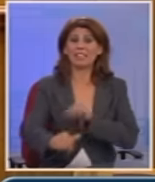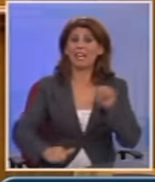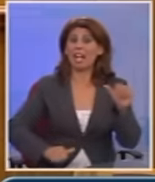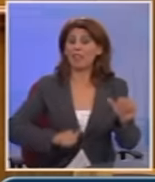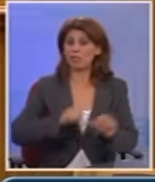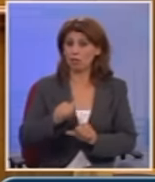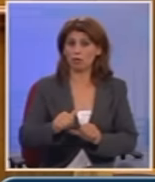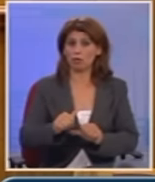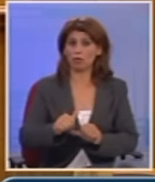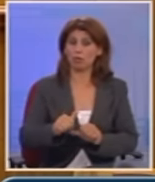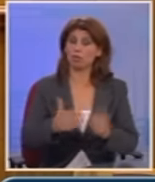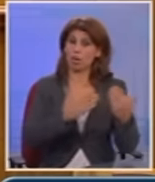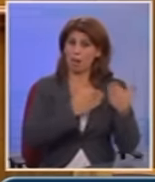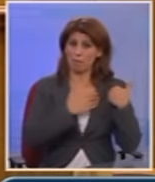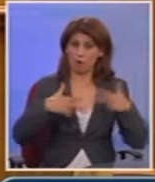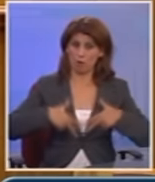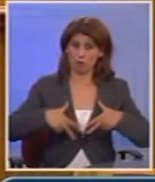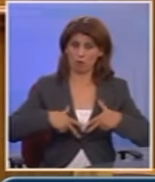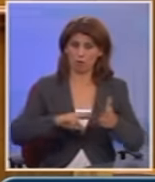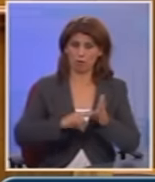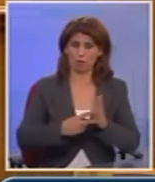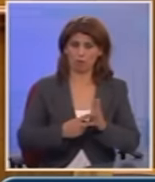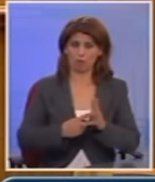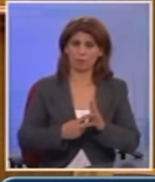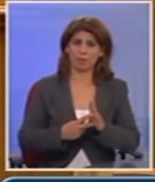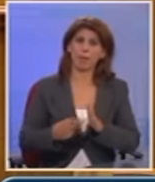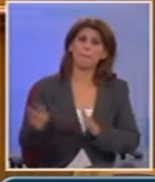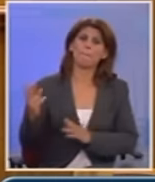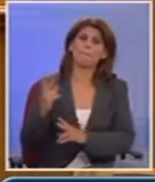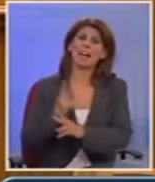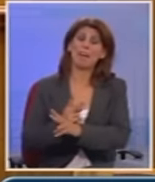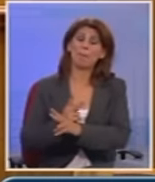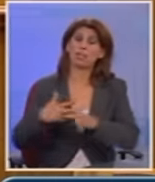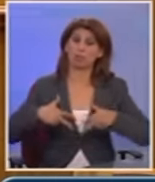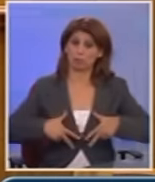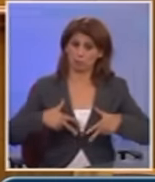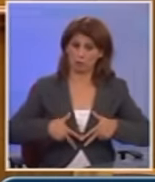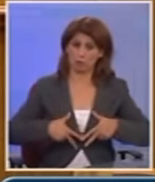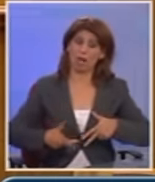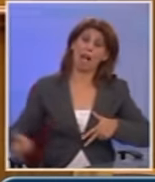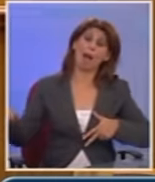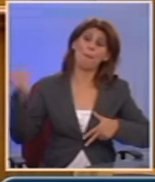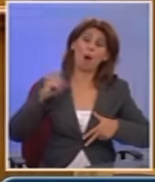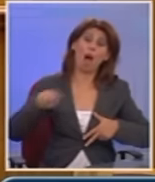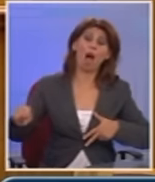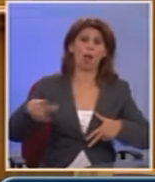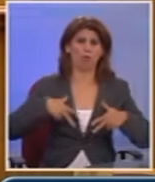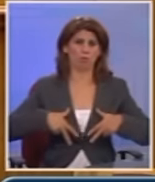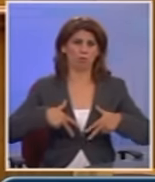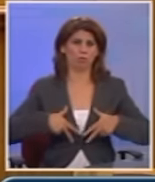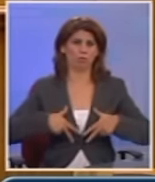αντικαθιστώντας τον καθήλυα αρμόδιο Υπουργό Οικονομικών με αναπληρωτή υπουργό από άλλο Υπουργείο,